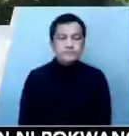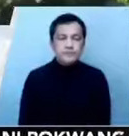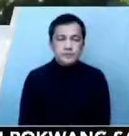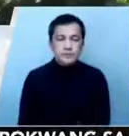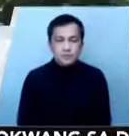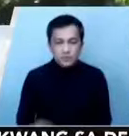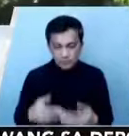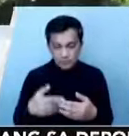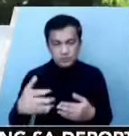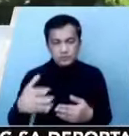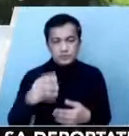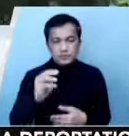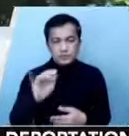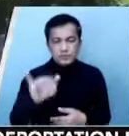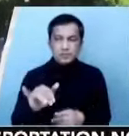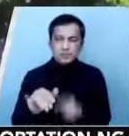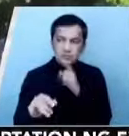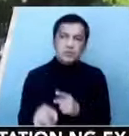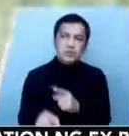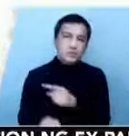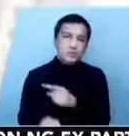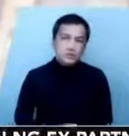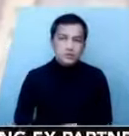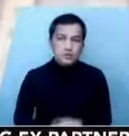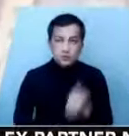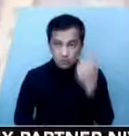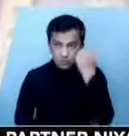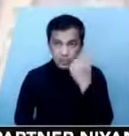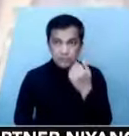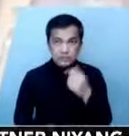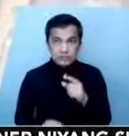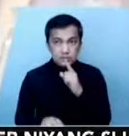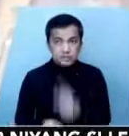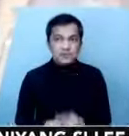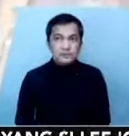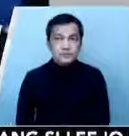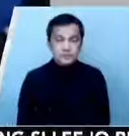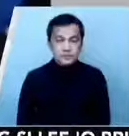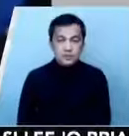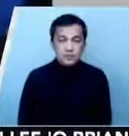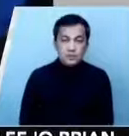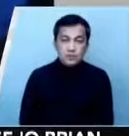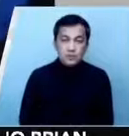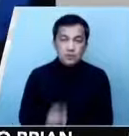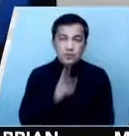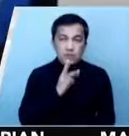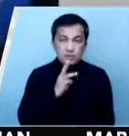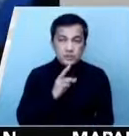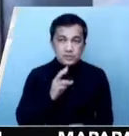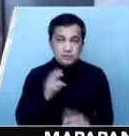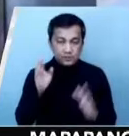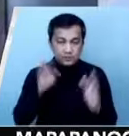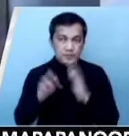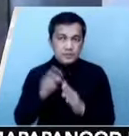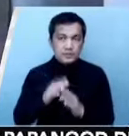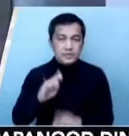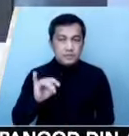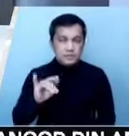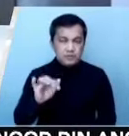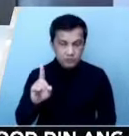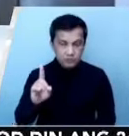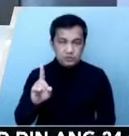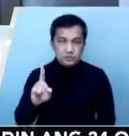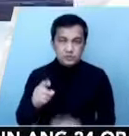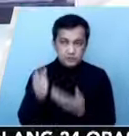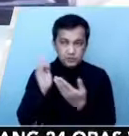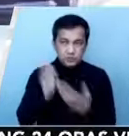yan, sigurado baka kukulangin na talaga. Supply ng tubig din ang problema sa Bacolod City, kaya ang nagrarasyon muna ng tubig